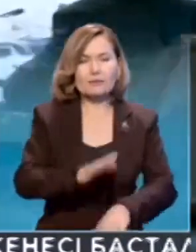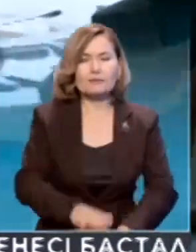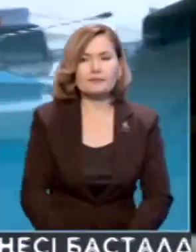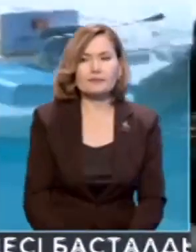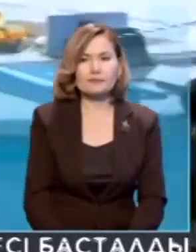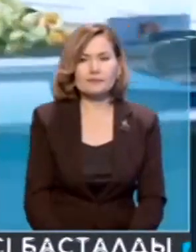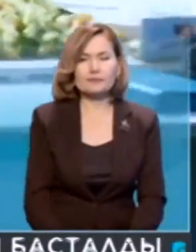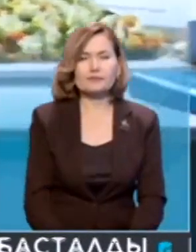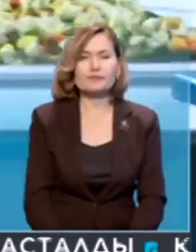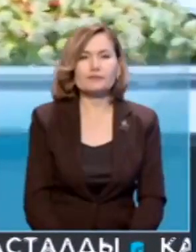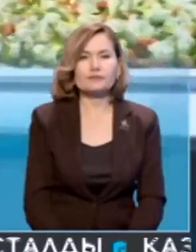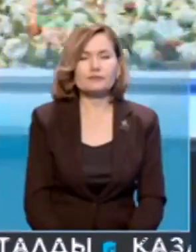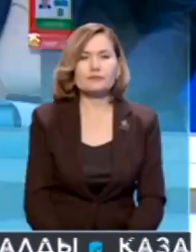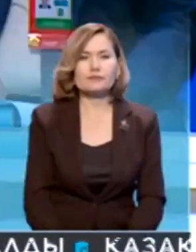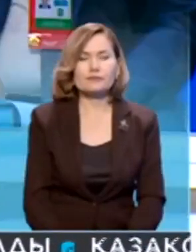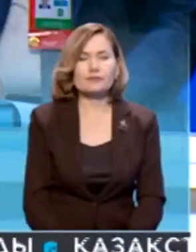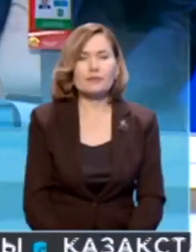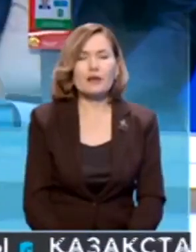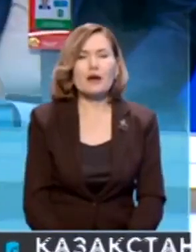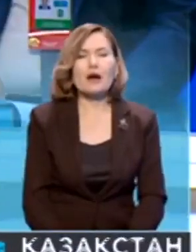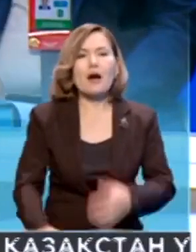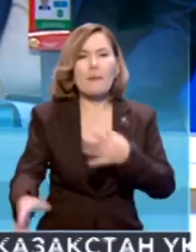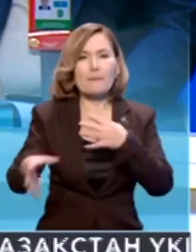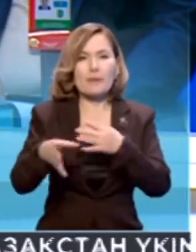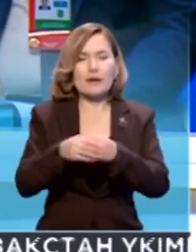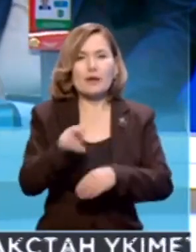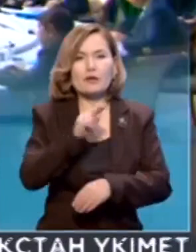особое внимание в этом году мы уделяли экономика